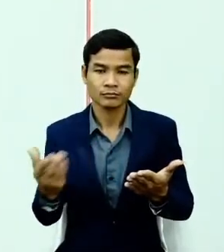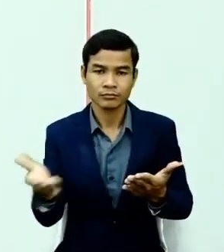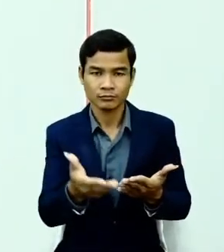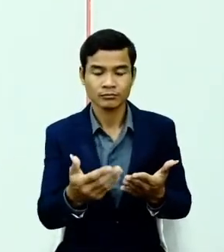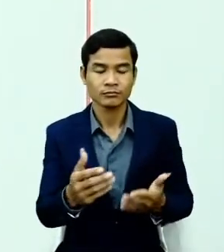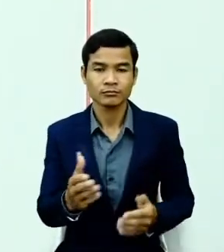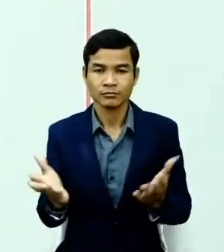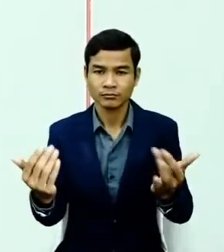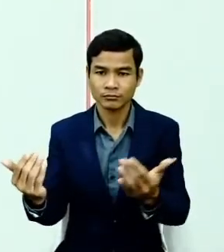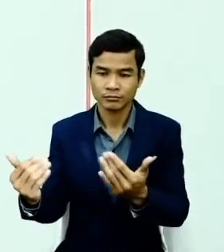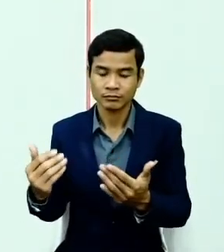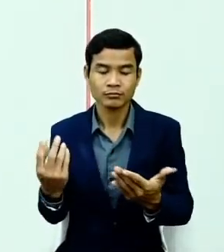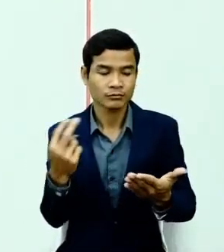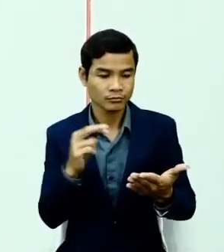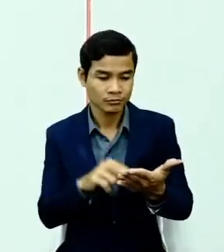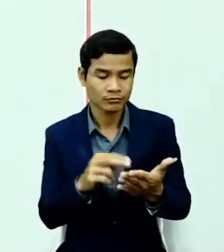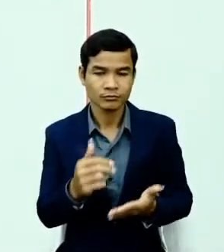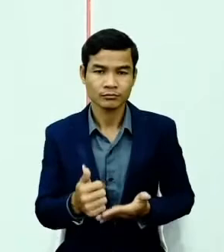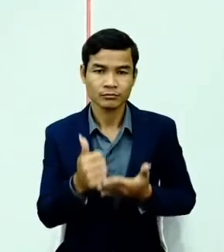នឡើង